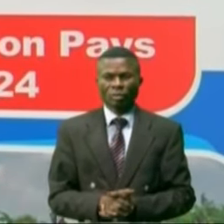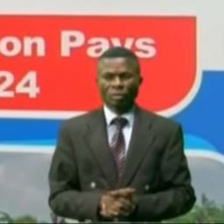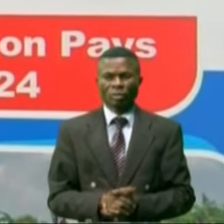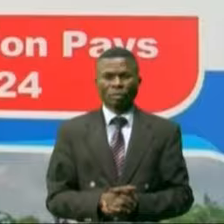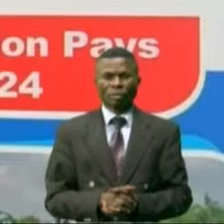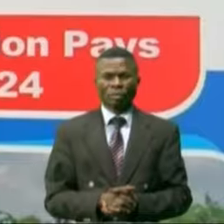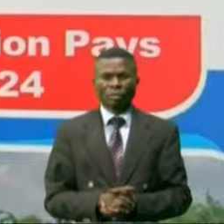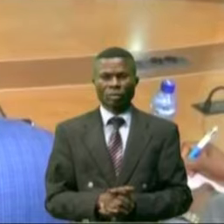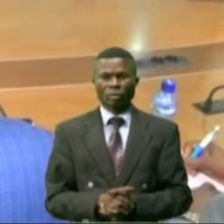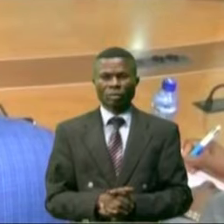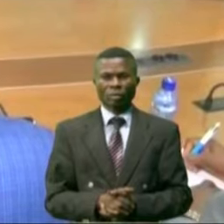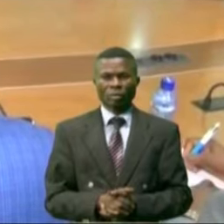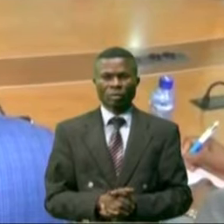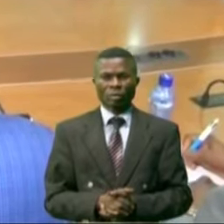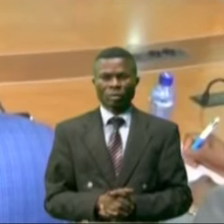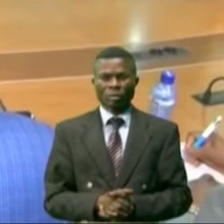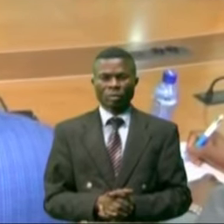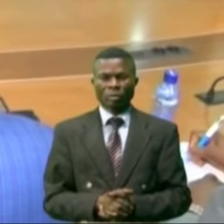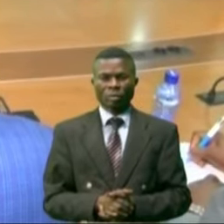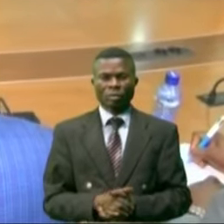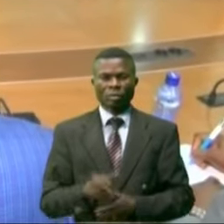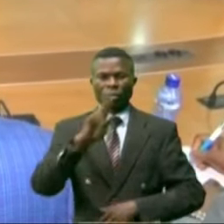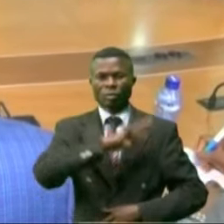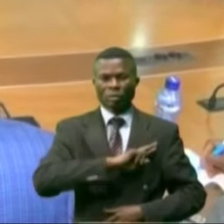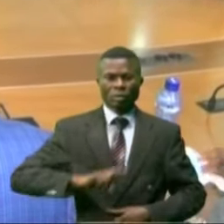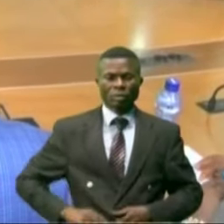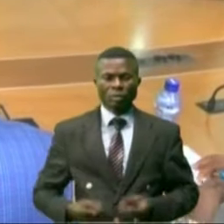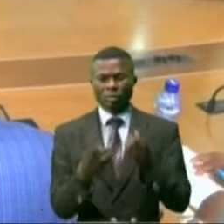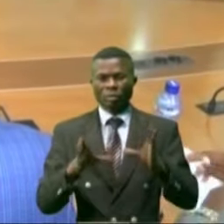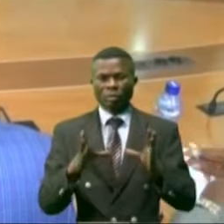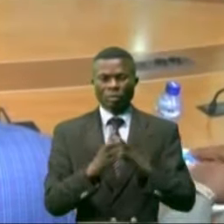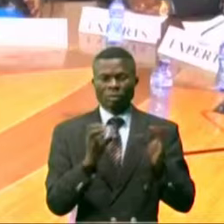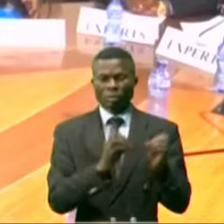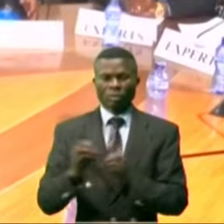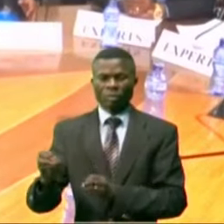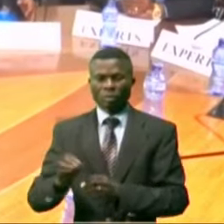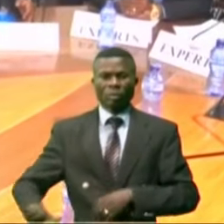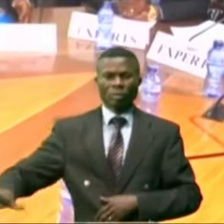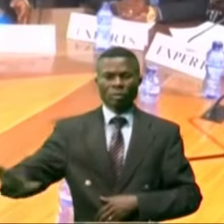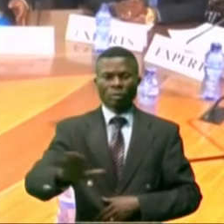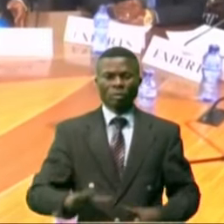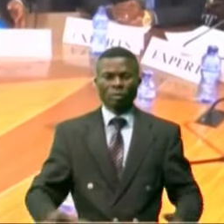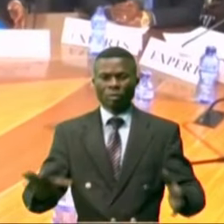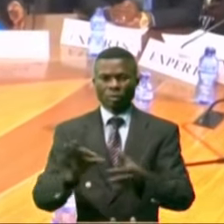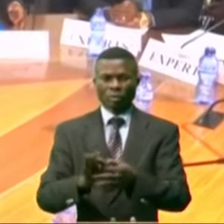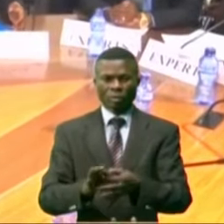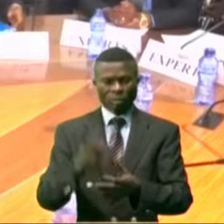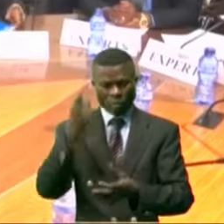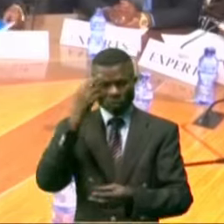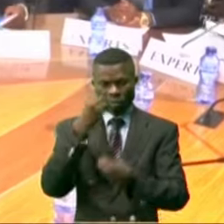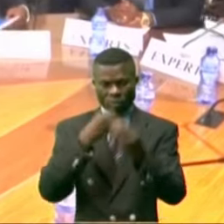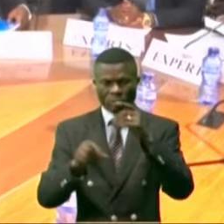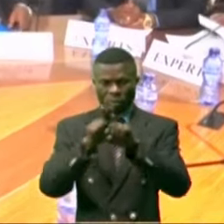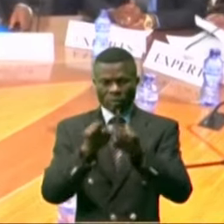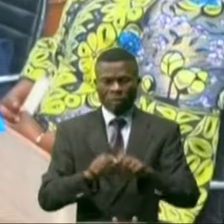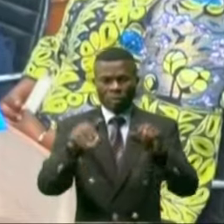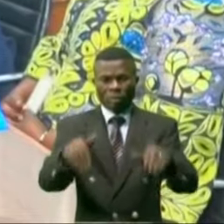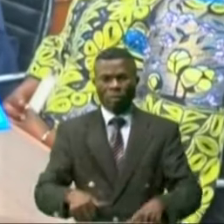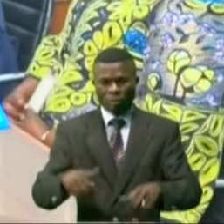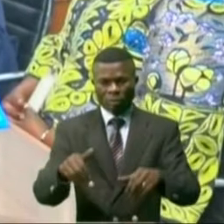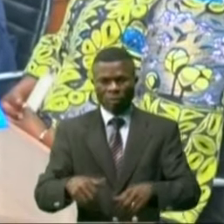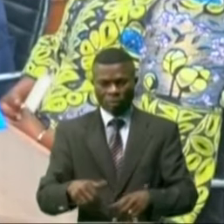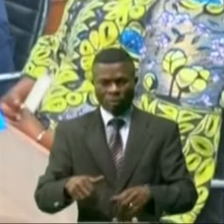C'est dans une ambiance conviviale que la RDC et l'Organisation des Nations Unies pour l'alimentation et l'agriculture